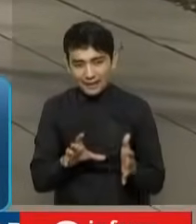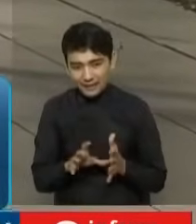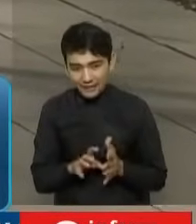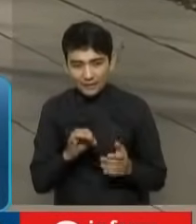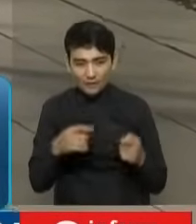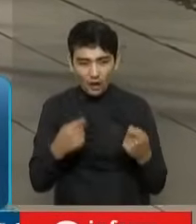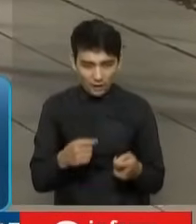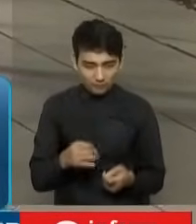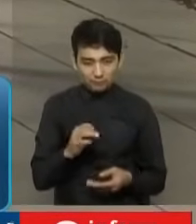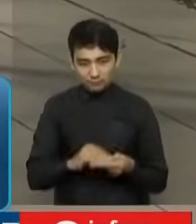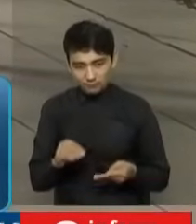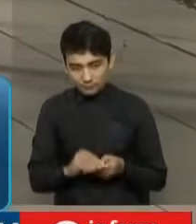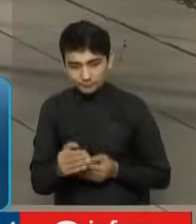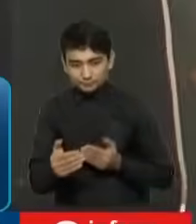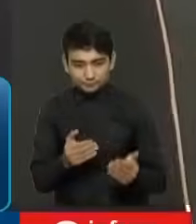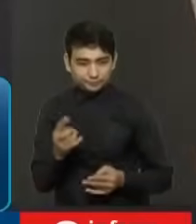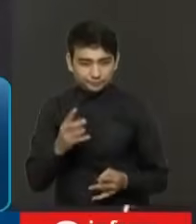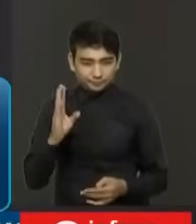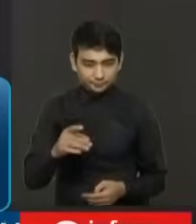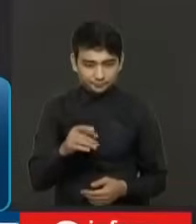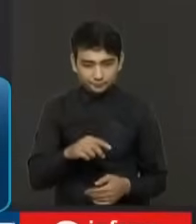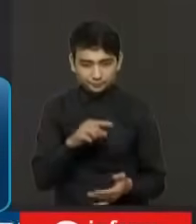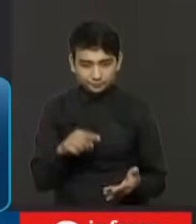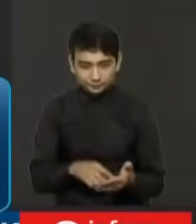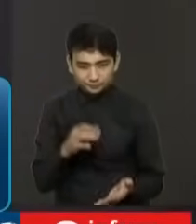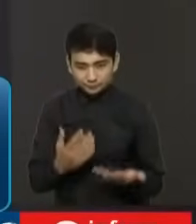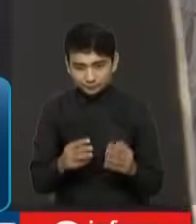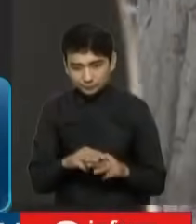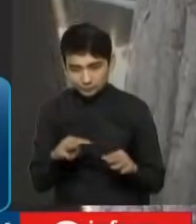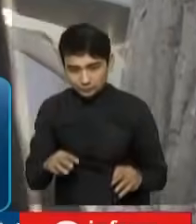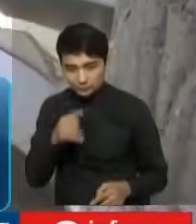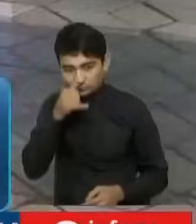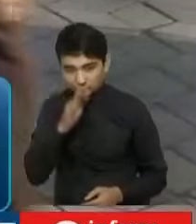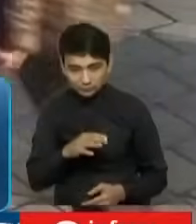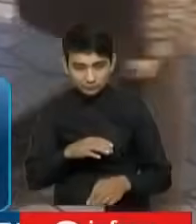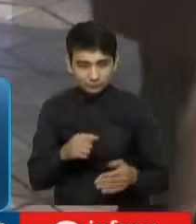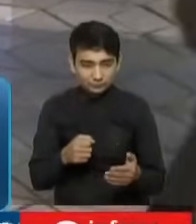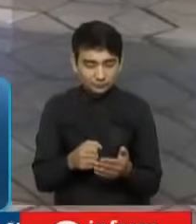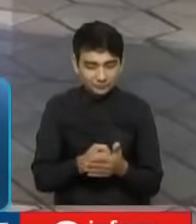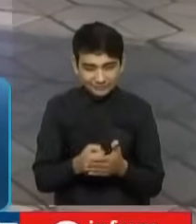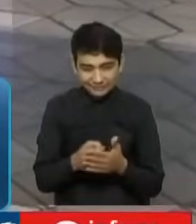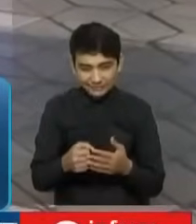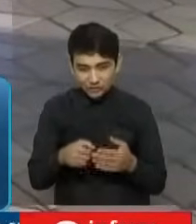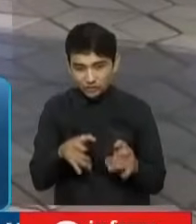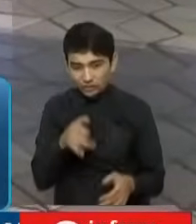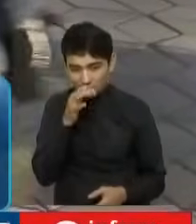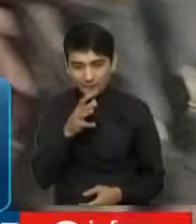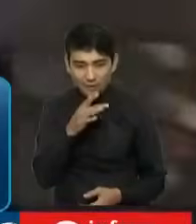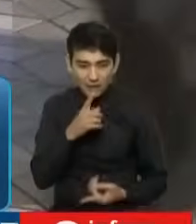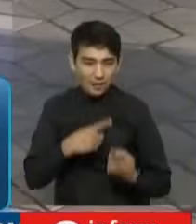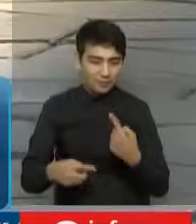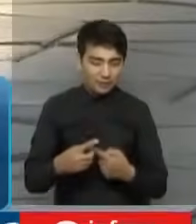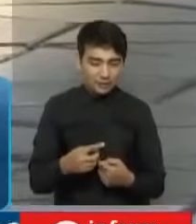торговли и снова обсудить наболевший вопрос. И если министры не смогут привести убедительные доводы, решение о переводе часов